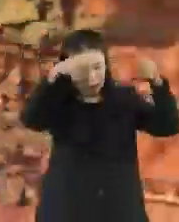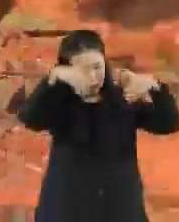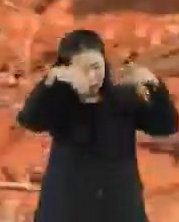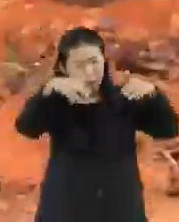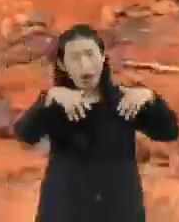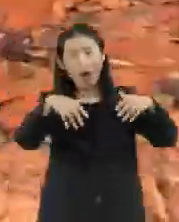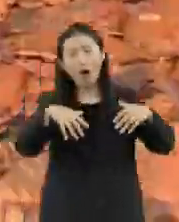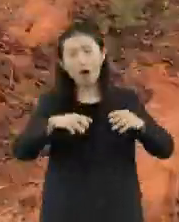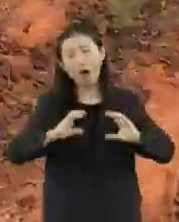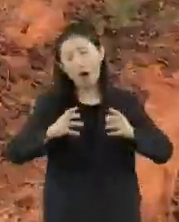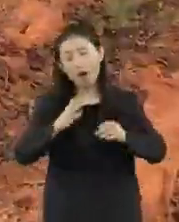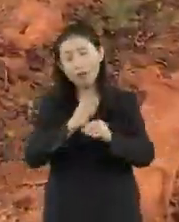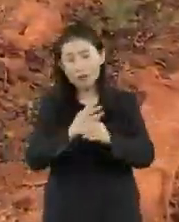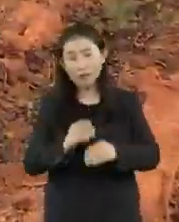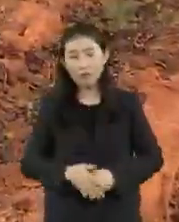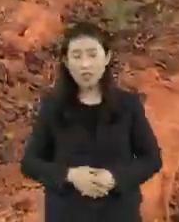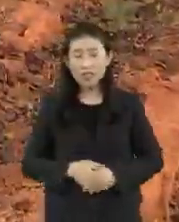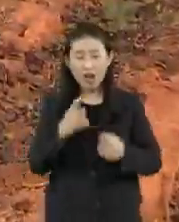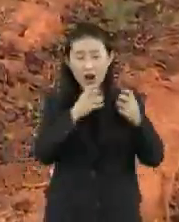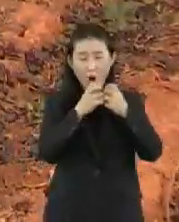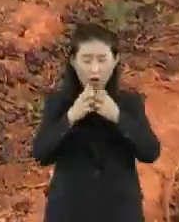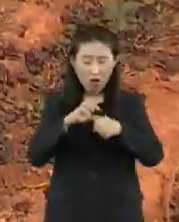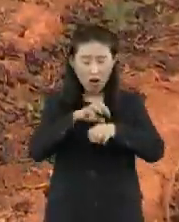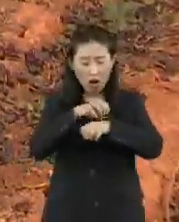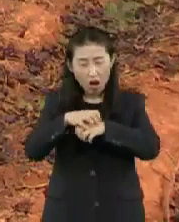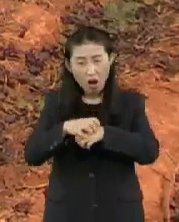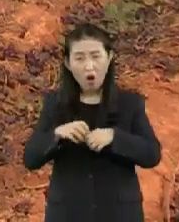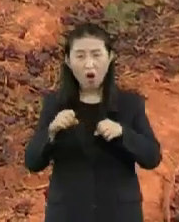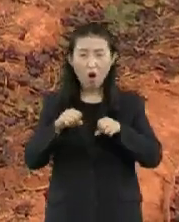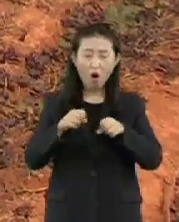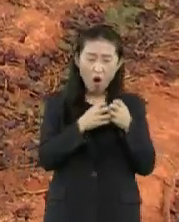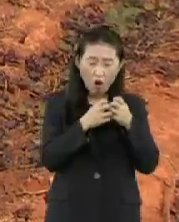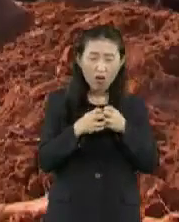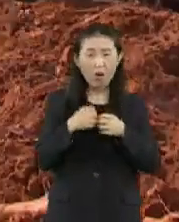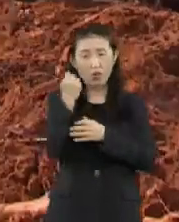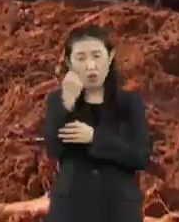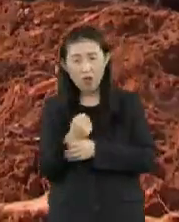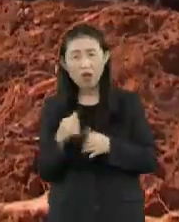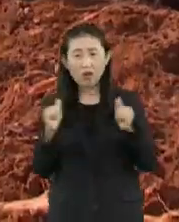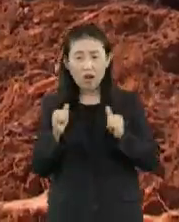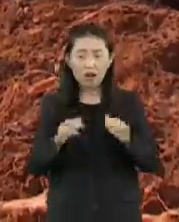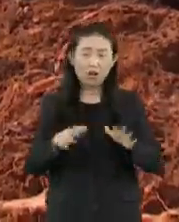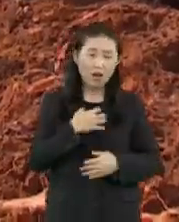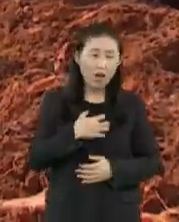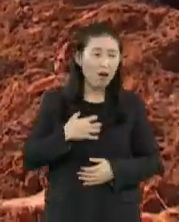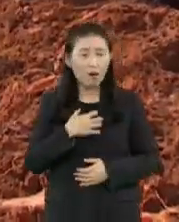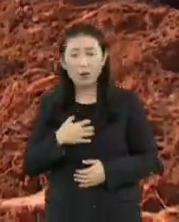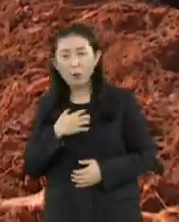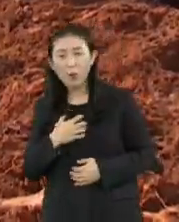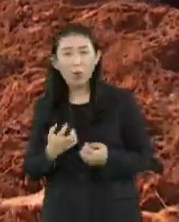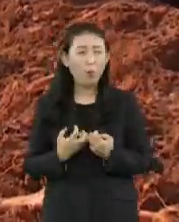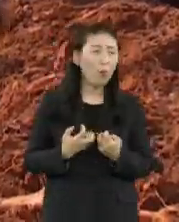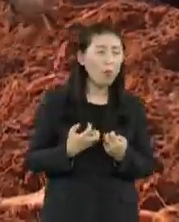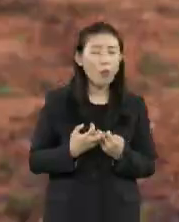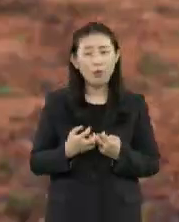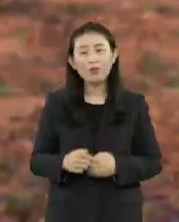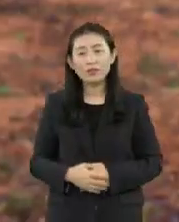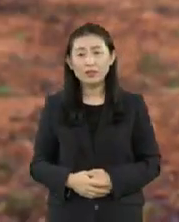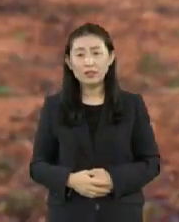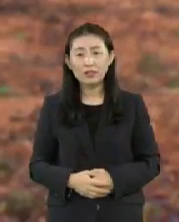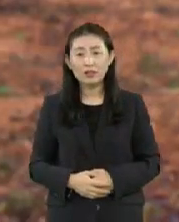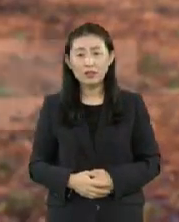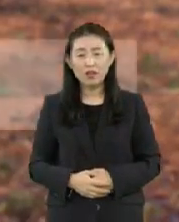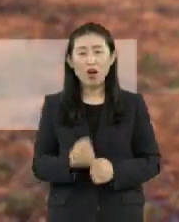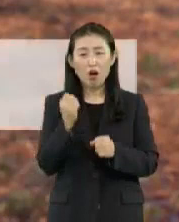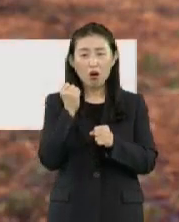부랴부랴 불러모았습니다. 서리를 맞은 고구마가 얼고 썩지 않을까 걱정해 발만 동동 구르고 있습니다. 지금